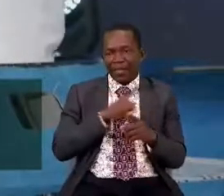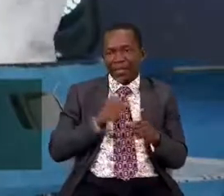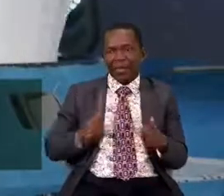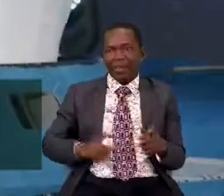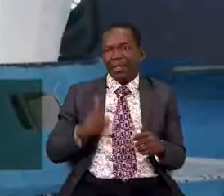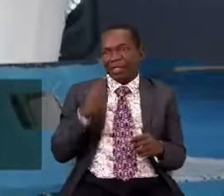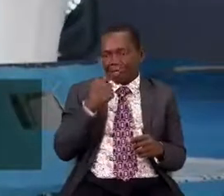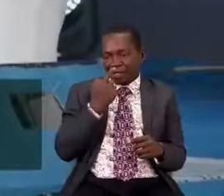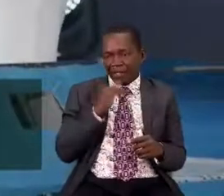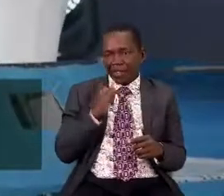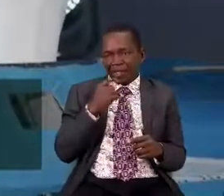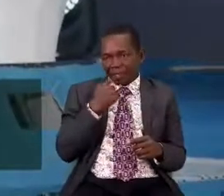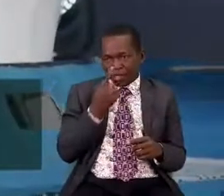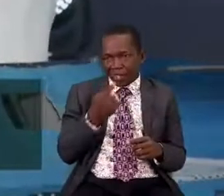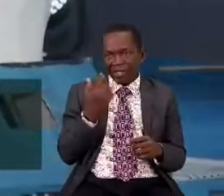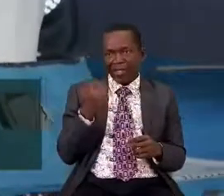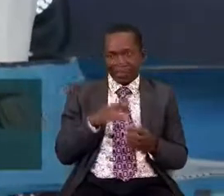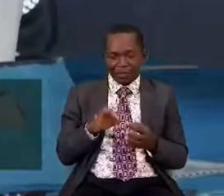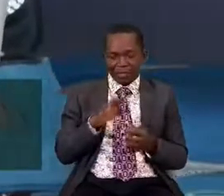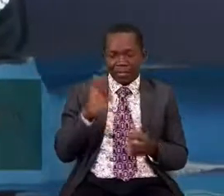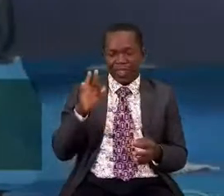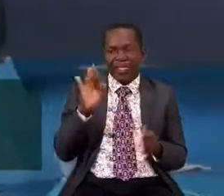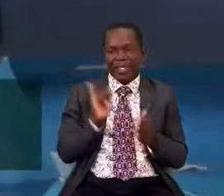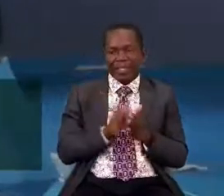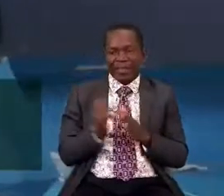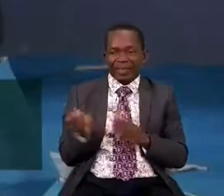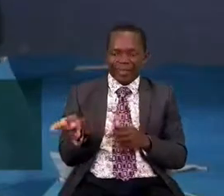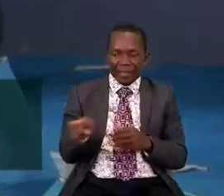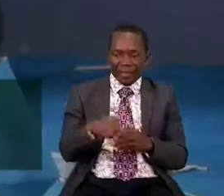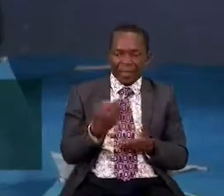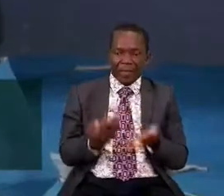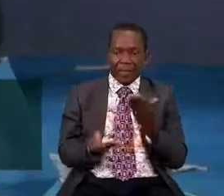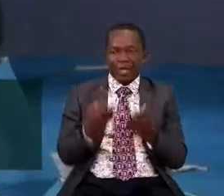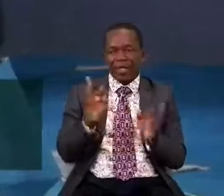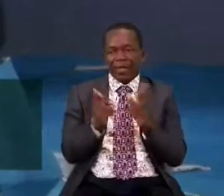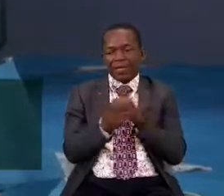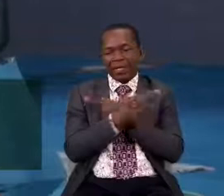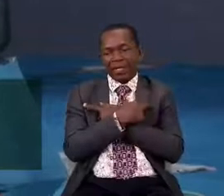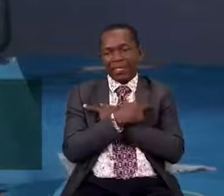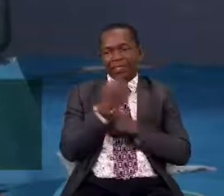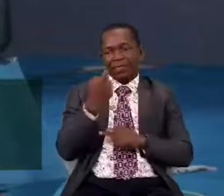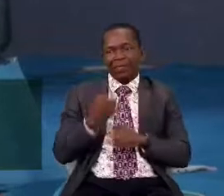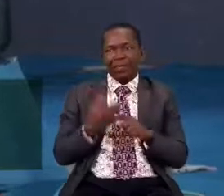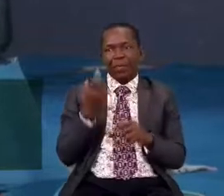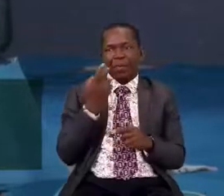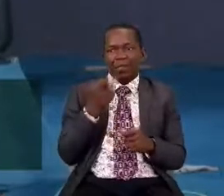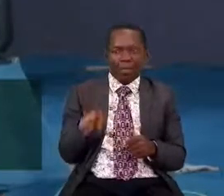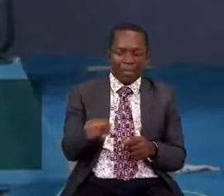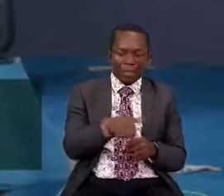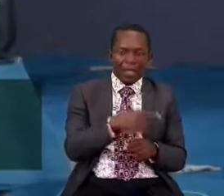travaux, de leurs œuvres, de leurs travaux, car leurs œuvres les suivent. Ce